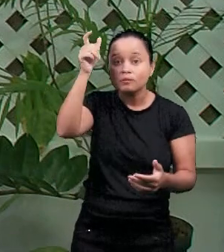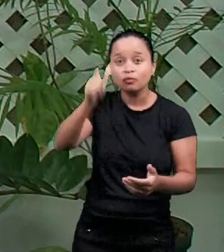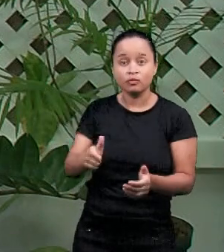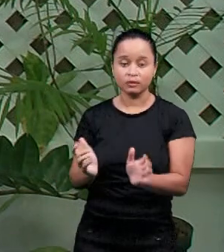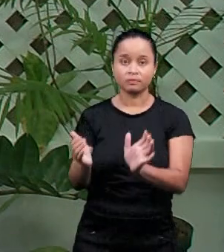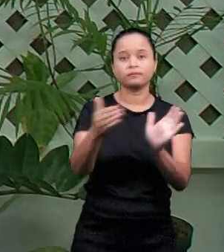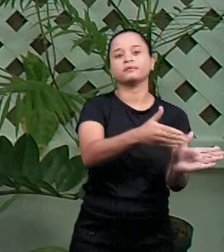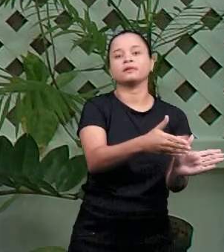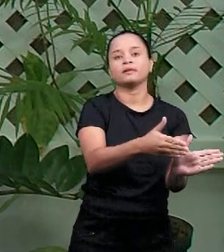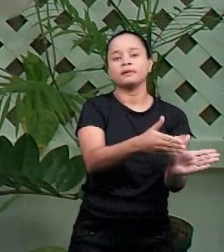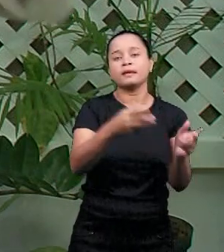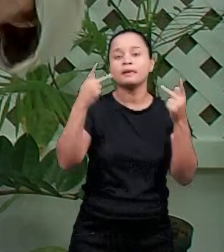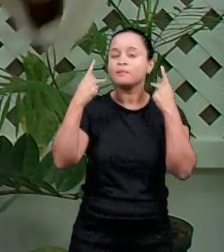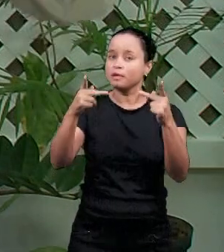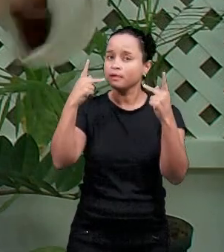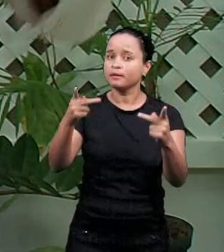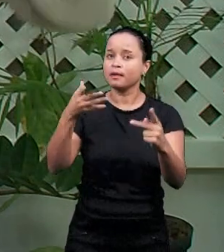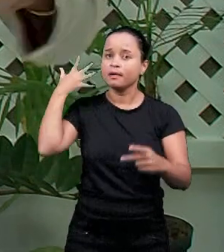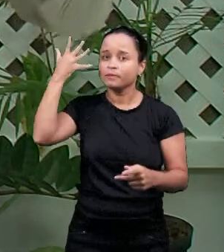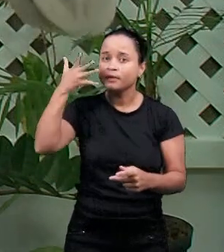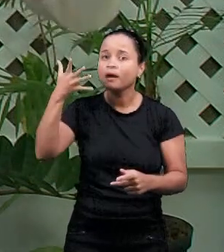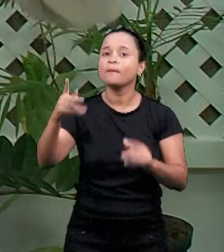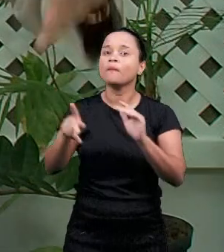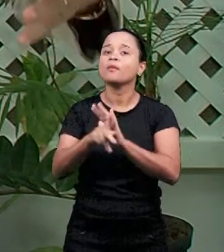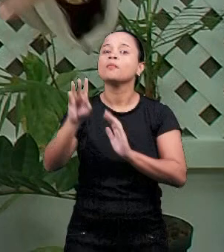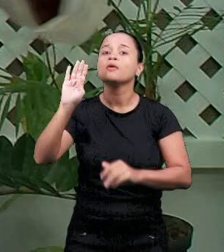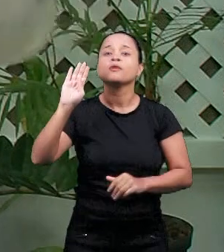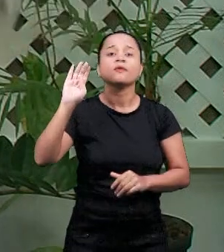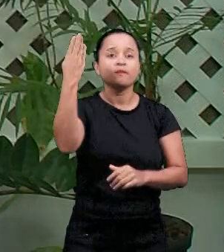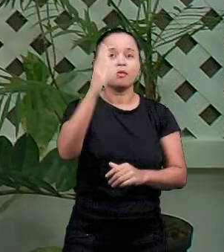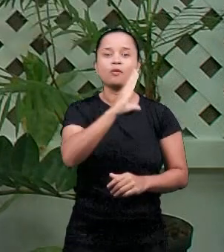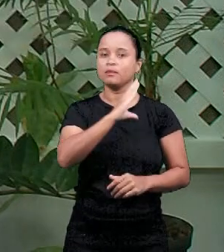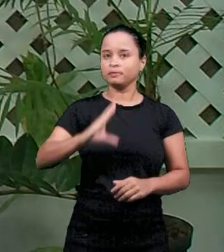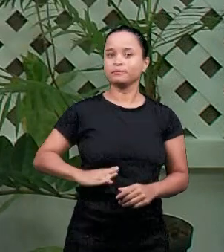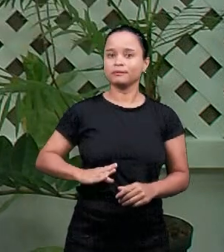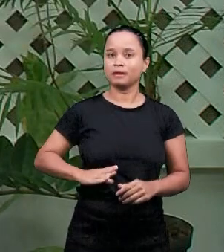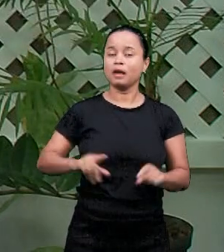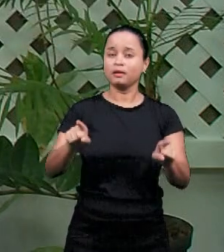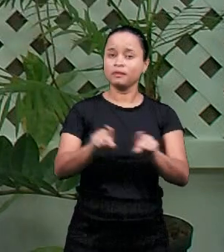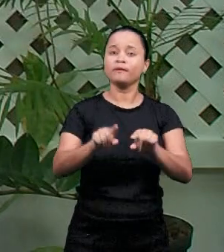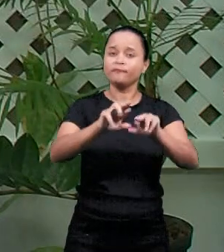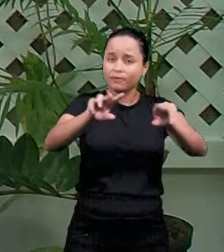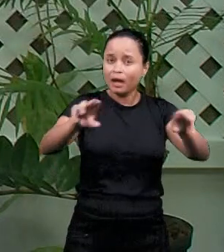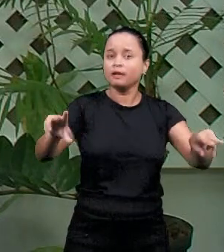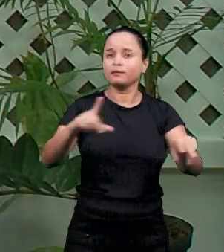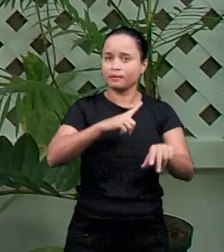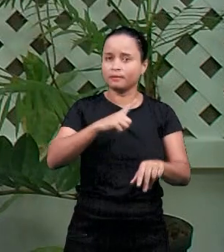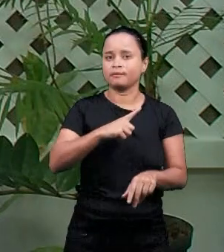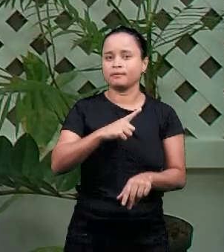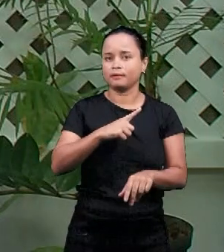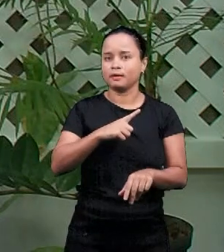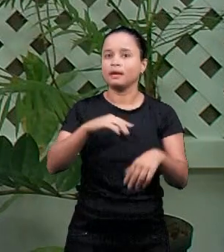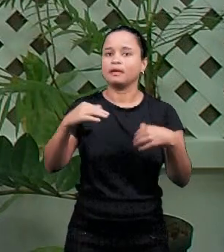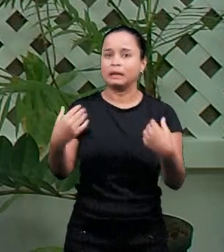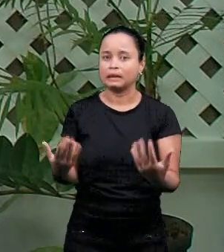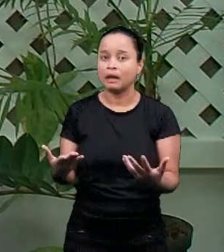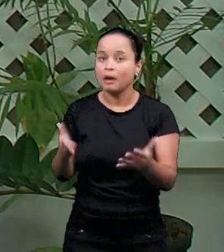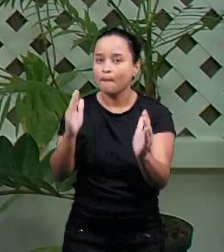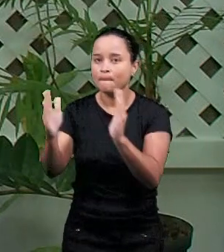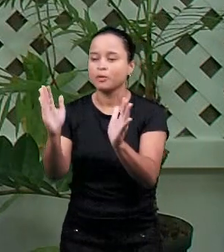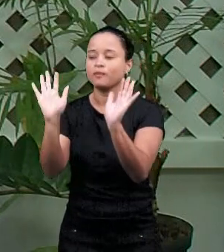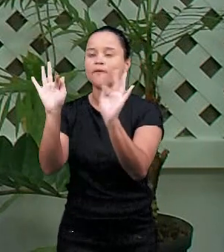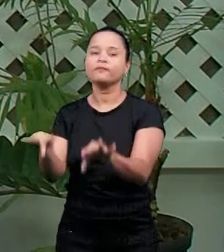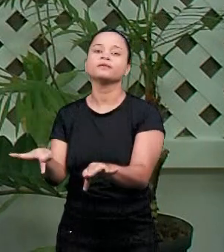l'Antichrist. Donc, c'est un des Antichrists. Il est venu pour cette dernière heure. La parole de